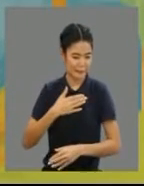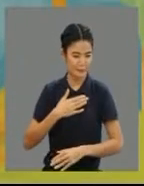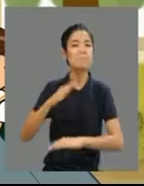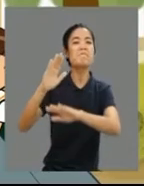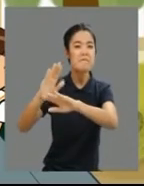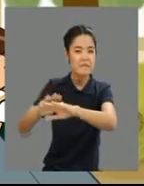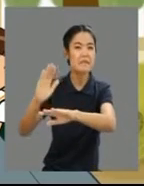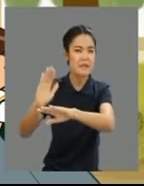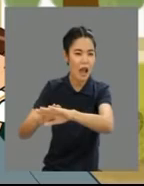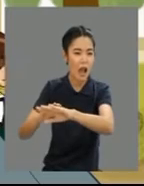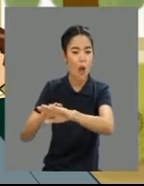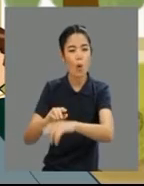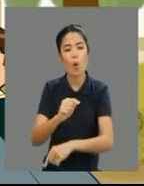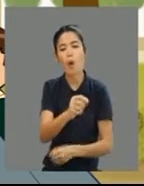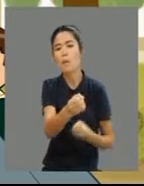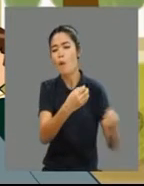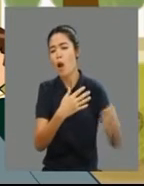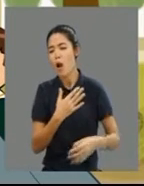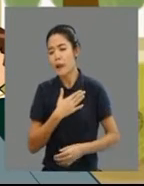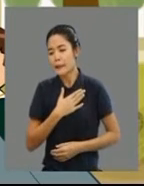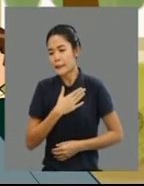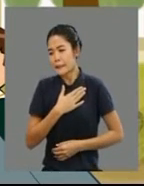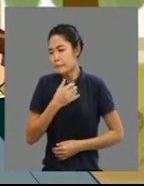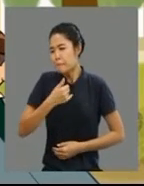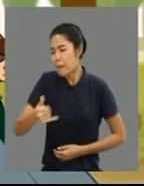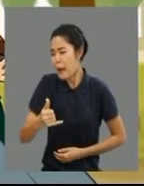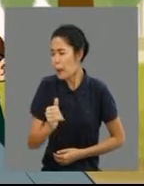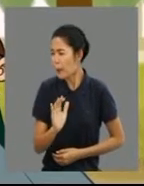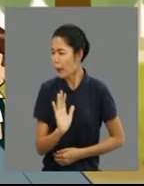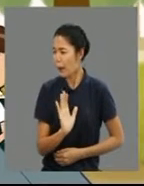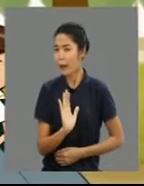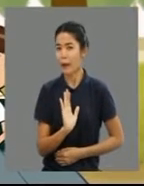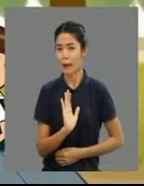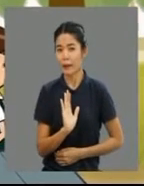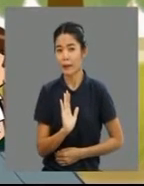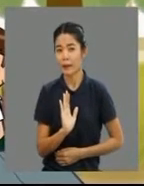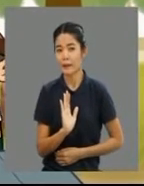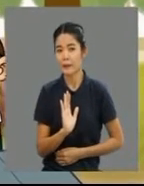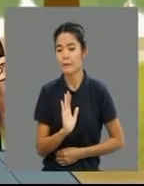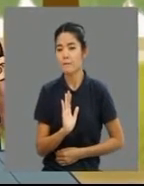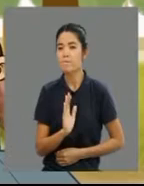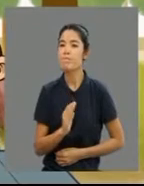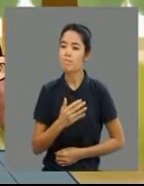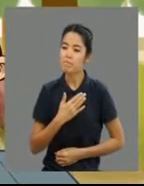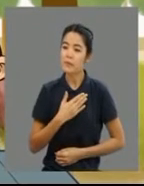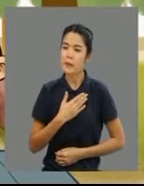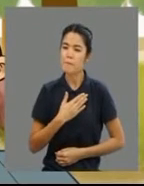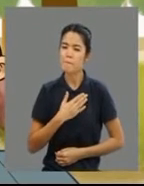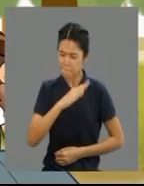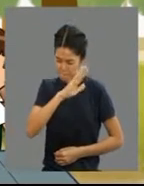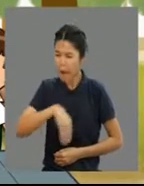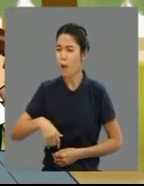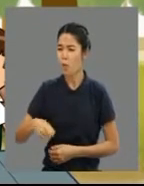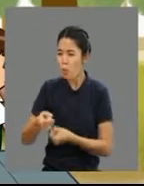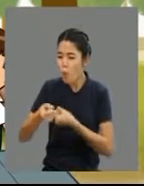ไว้ก่อนนะ เล่ามาสักขนาดเนี้ยแล้วใครจะอยากไปทำล่ะพี ่ฉันว่าไปทำเวรตอนเช้าอย่